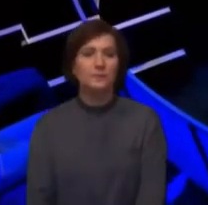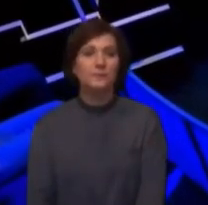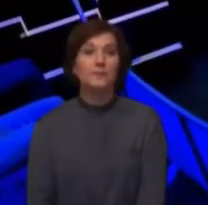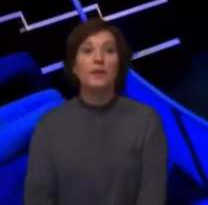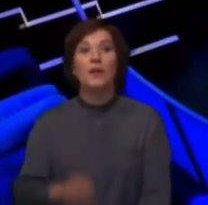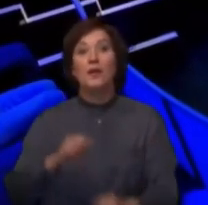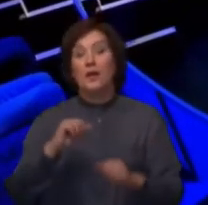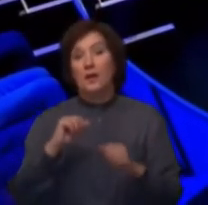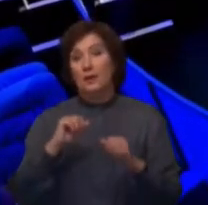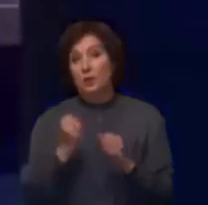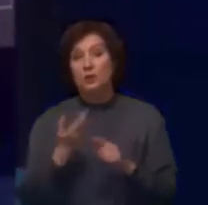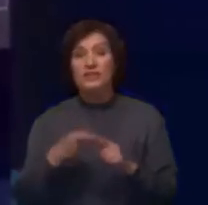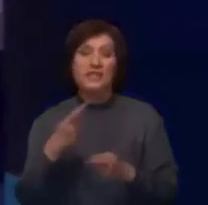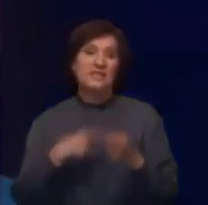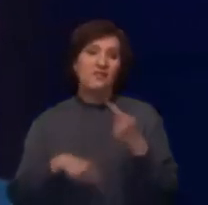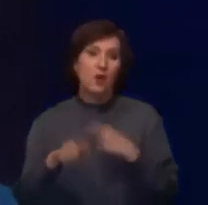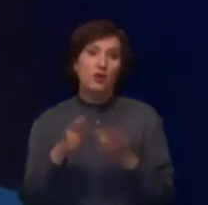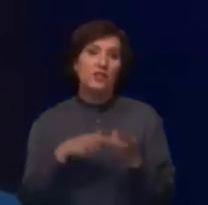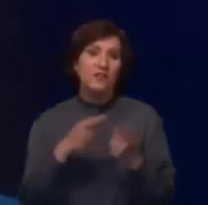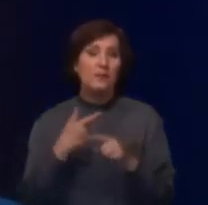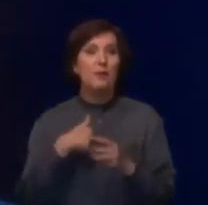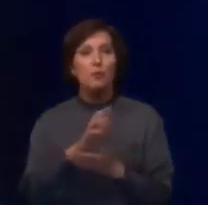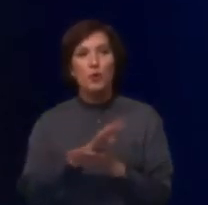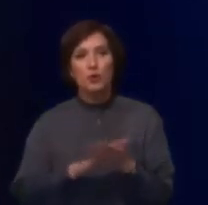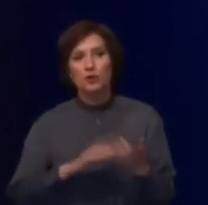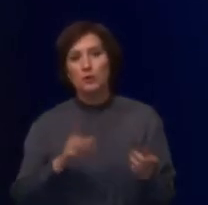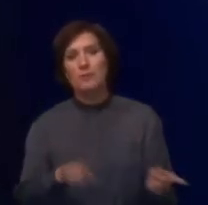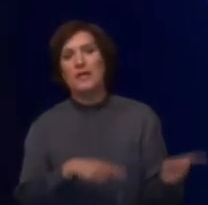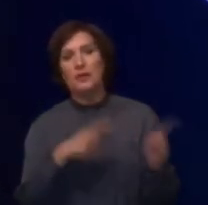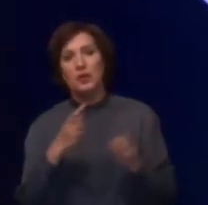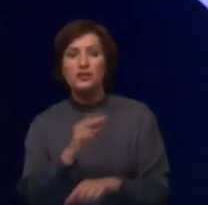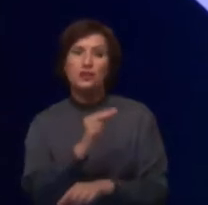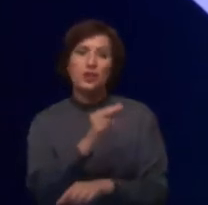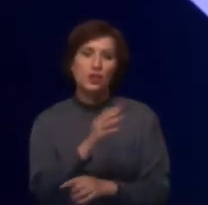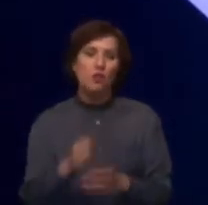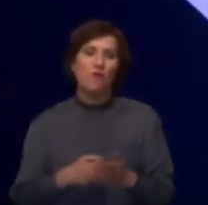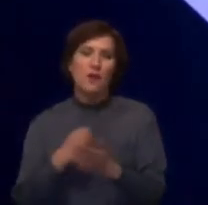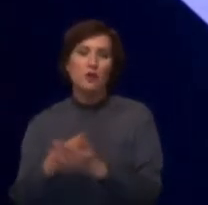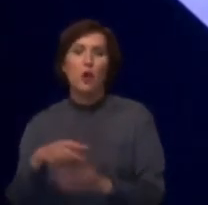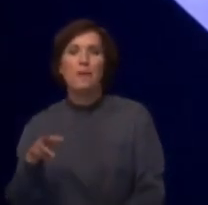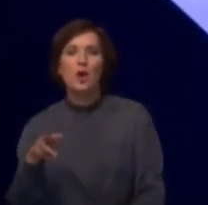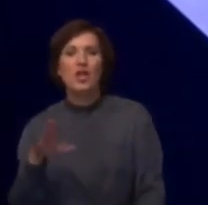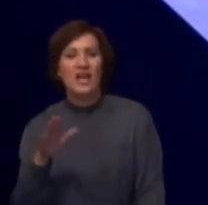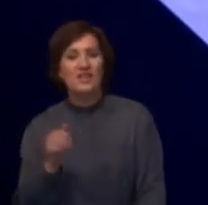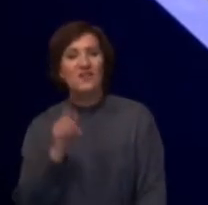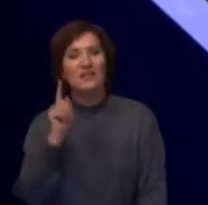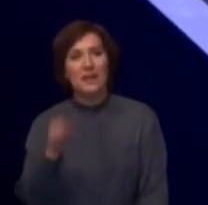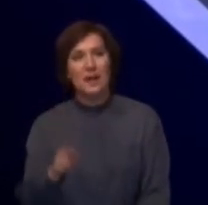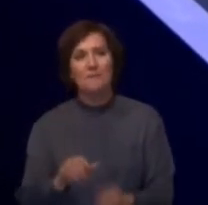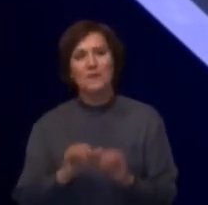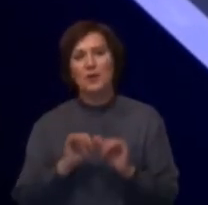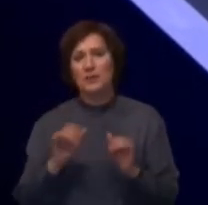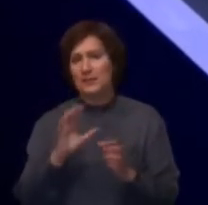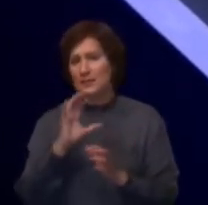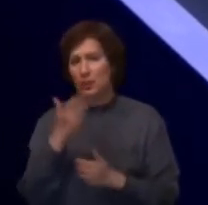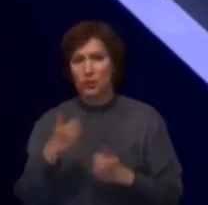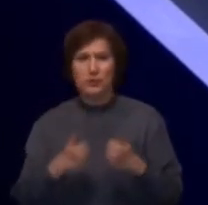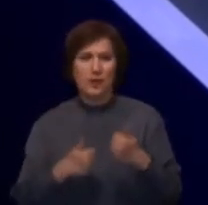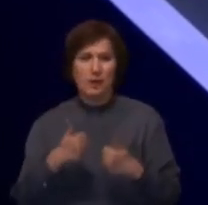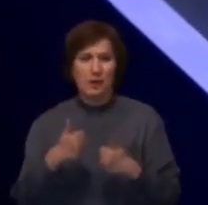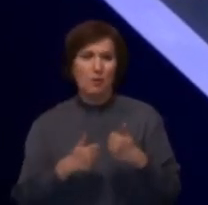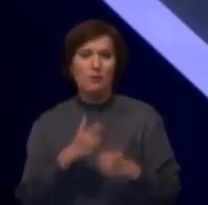Друзі, це зворотній відлік. Ми продовжуємо. Ми переносимо з Чернігова до Миколаєва. Там розгортається серйозна боротьба